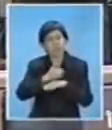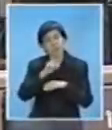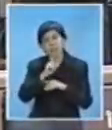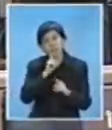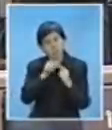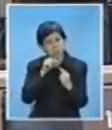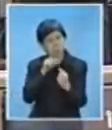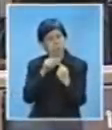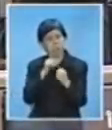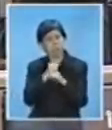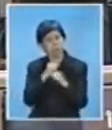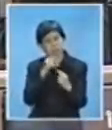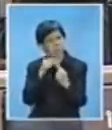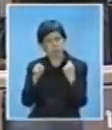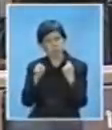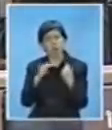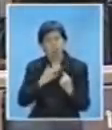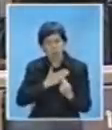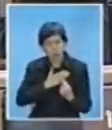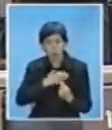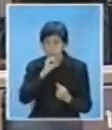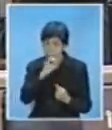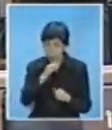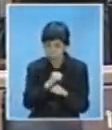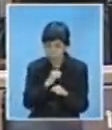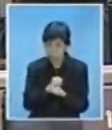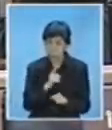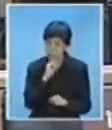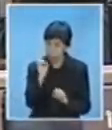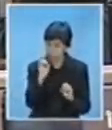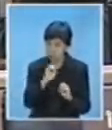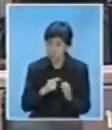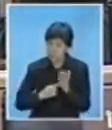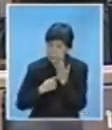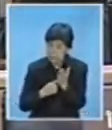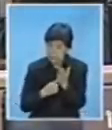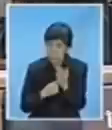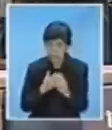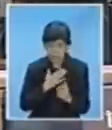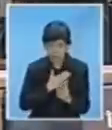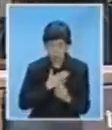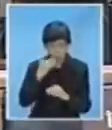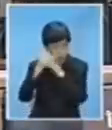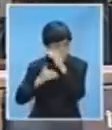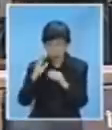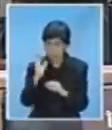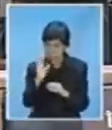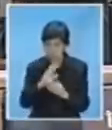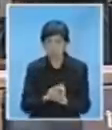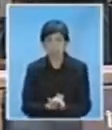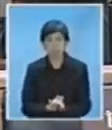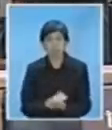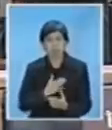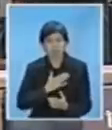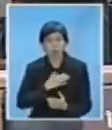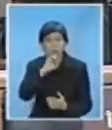ตอบโต้ดิฉันเนี่ยไม่ตรงประเด็นค่ะเพราะว่าดิฉันไม่ได้บอกว่าไม่ได้เสนอว่าเราไม่พัฒนาพื้นที่นี้ค่ะ